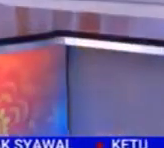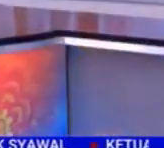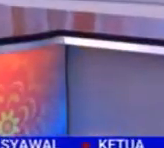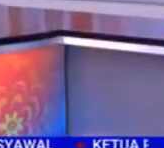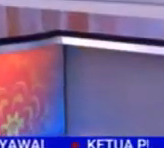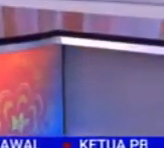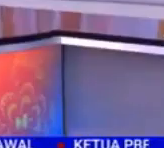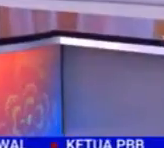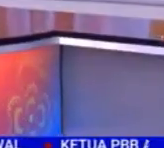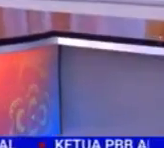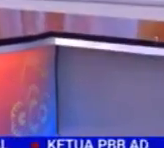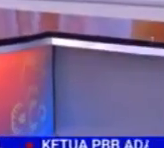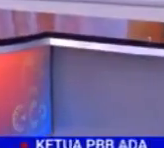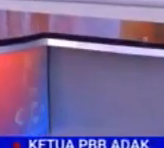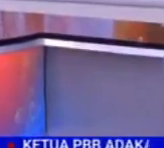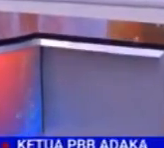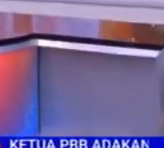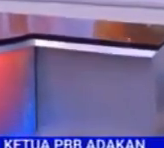Buma.